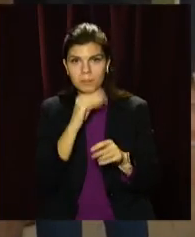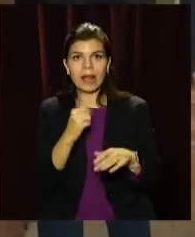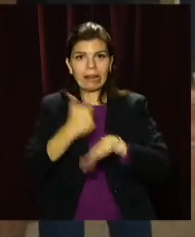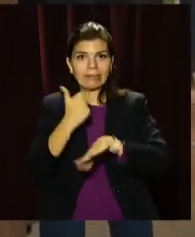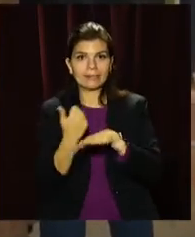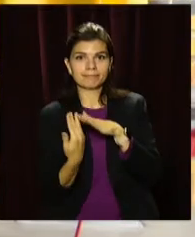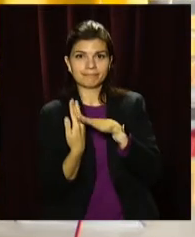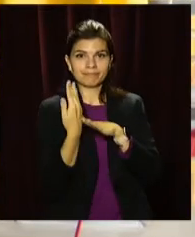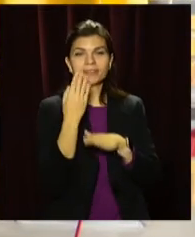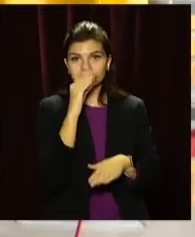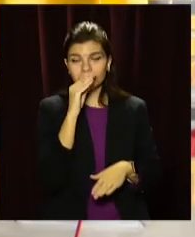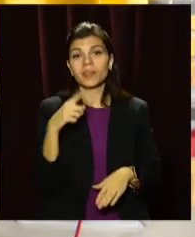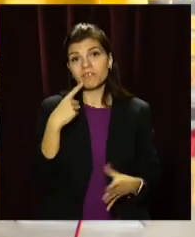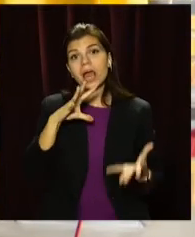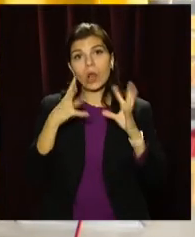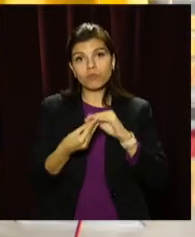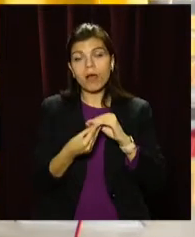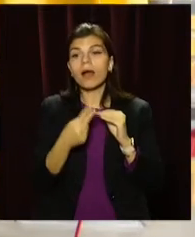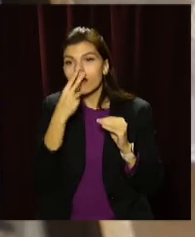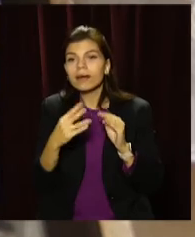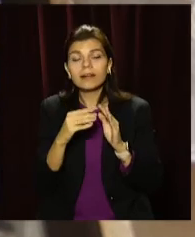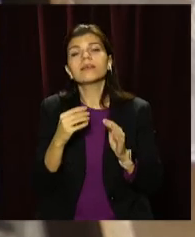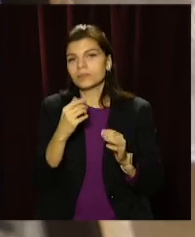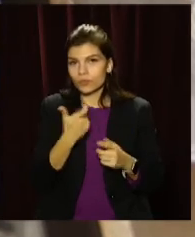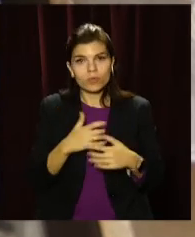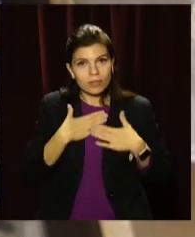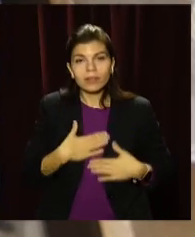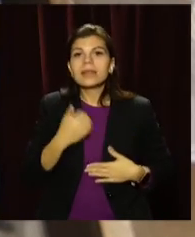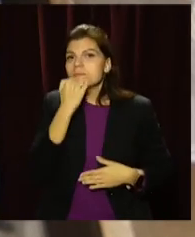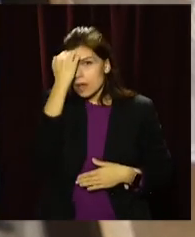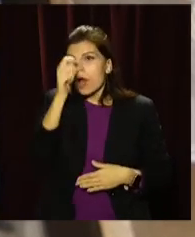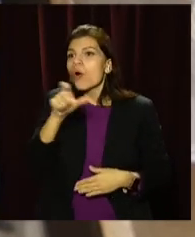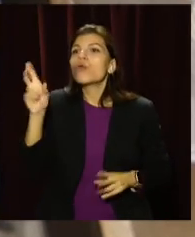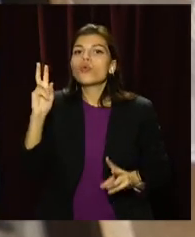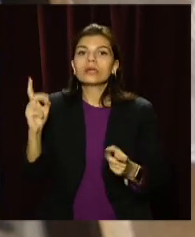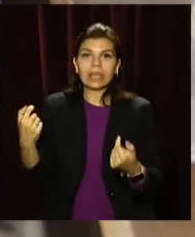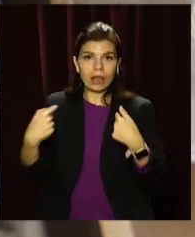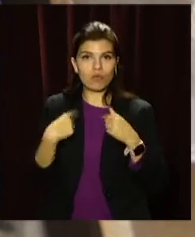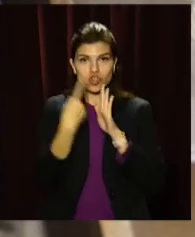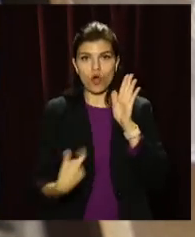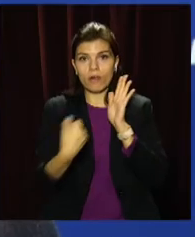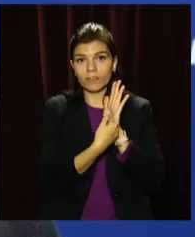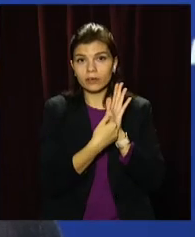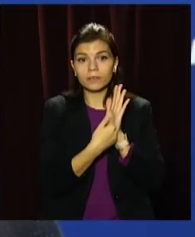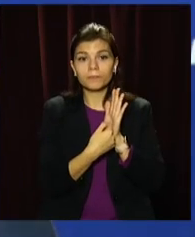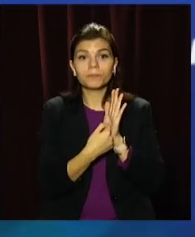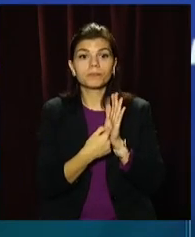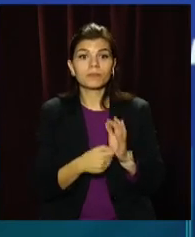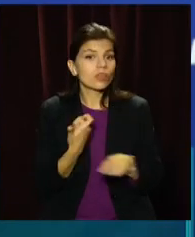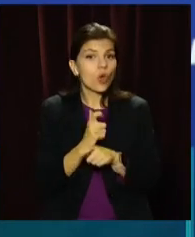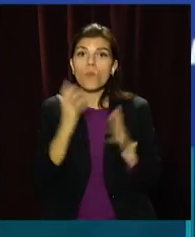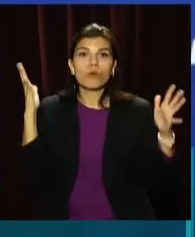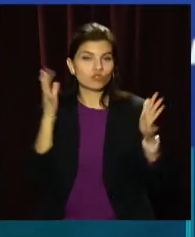Попередніми результатами задоволені, каже Геннадій Гуфман. І дякую за підтримку кожному виборцю політсили. Довір'я кожного збирання – це